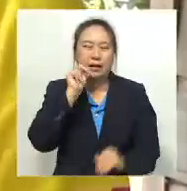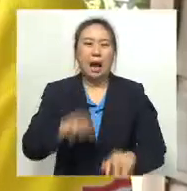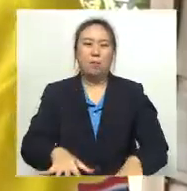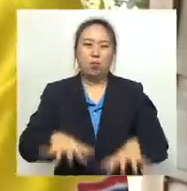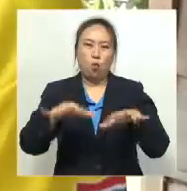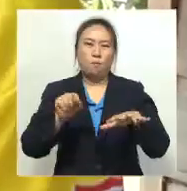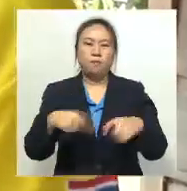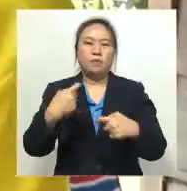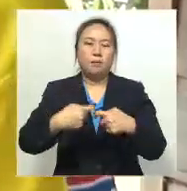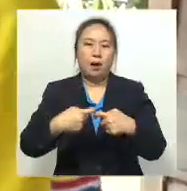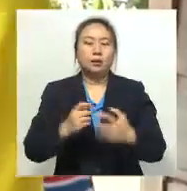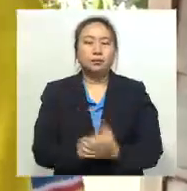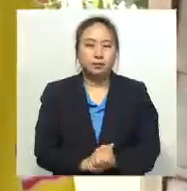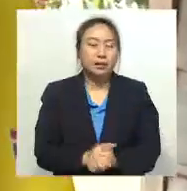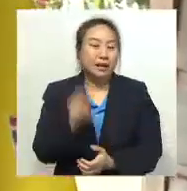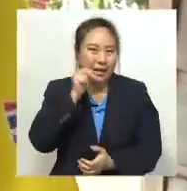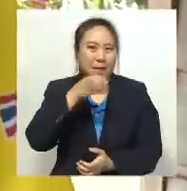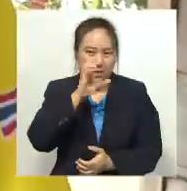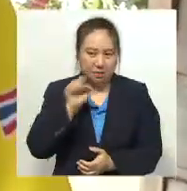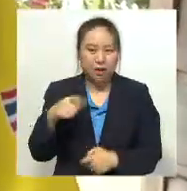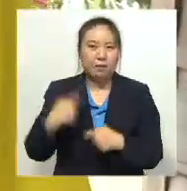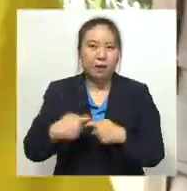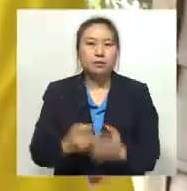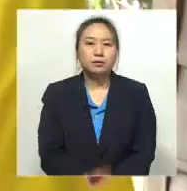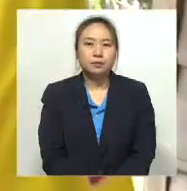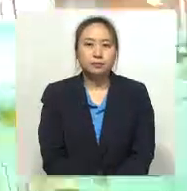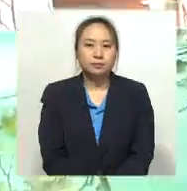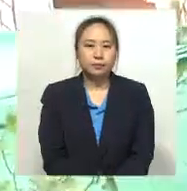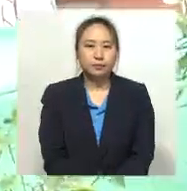ำบากครับตัวนี้พวกน้ำดื่มนี่ครับ